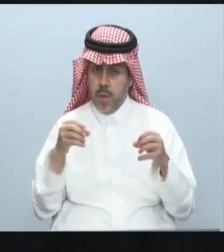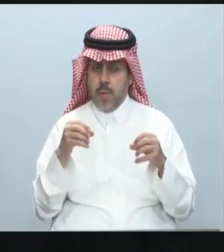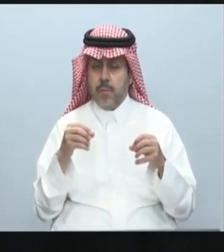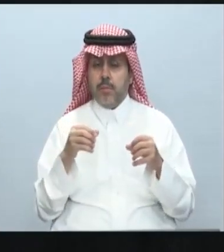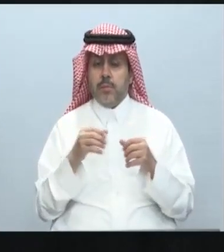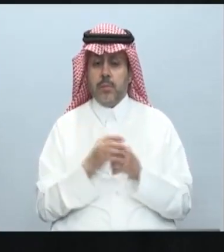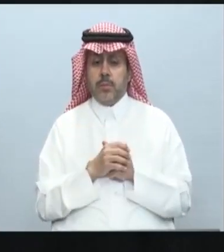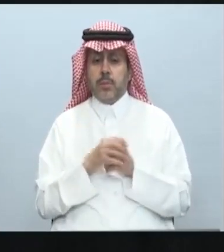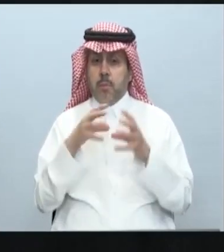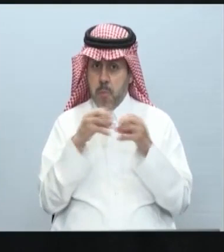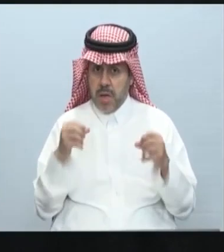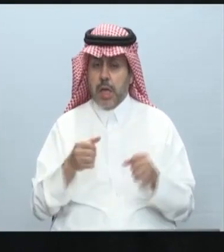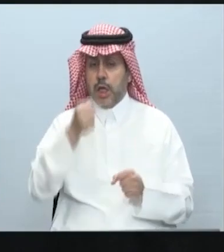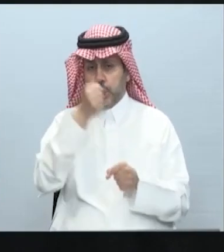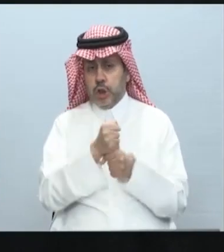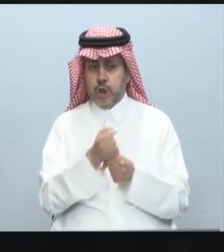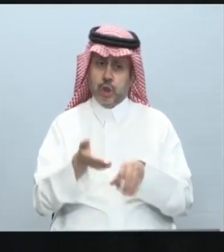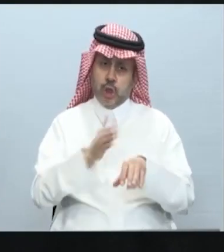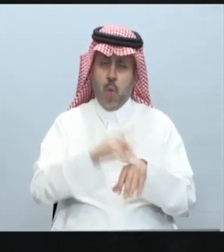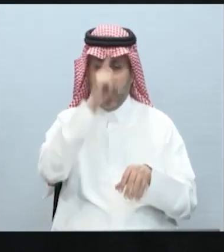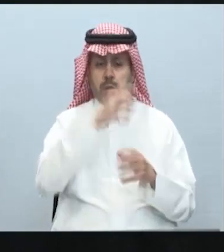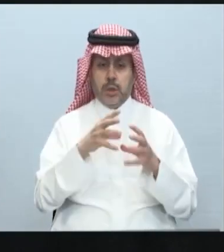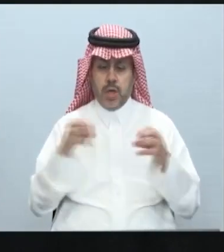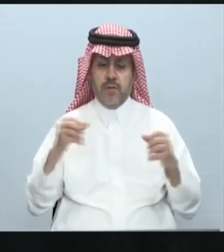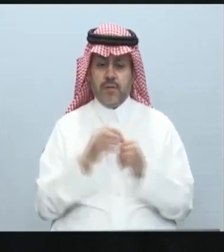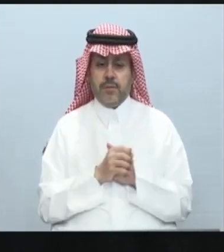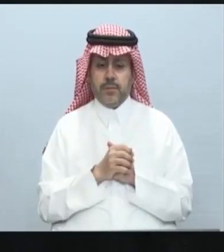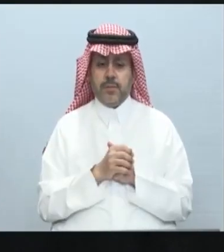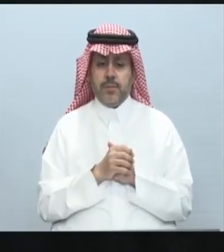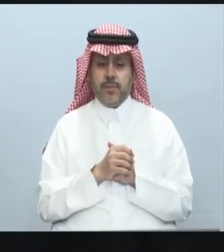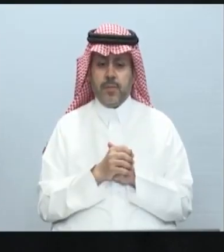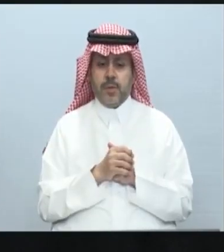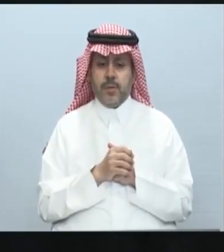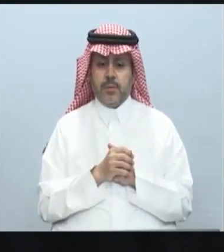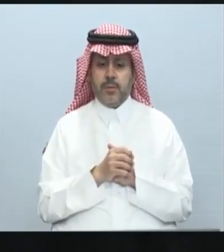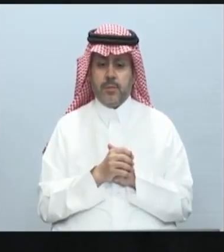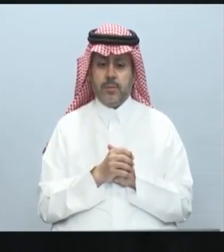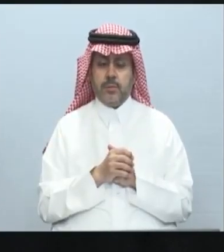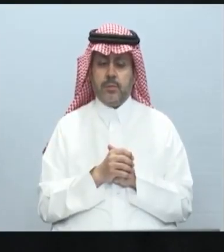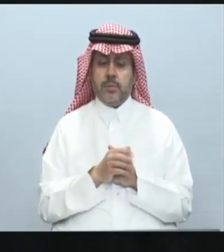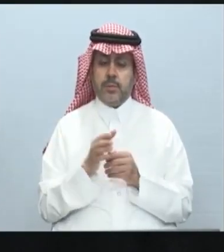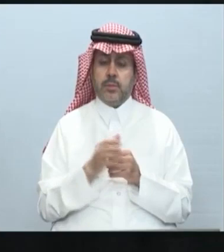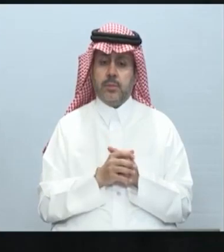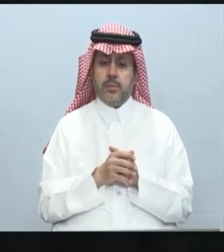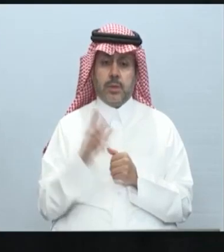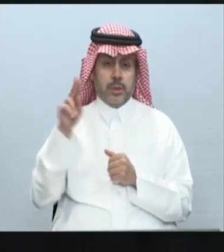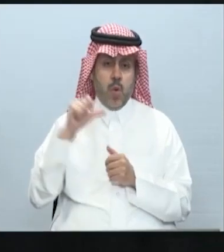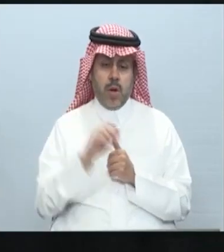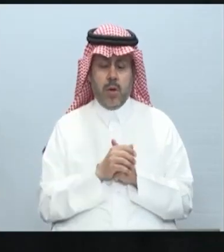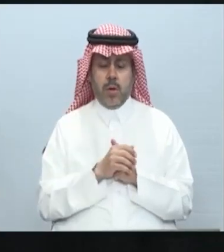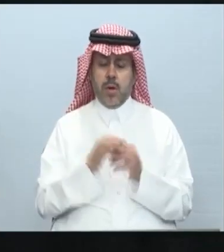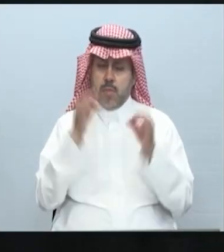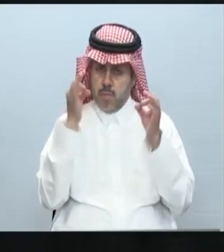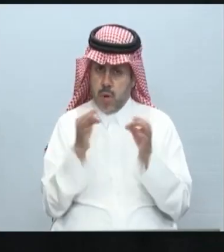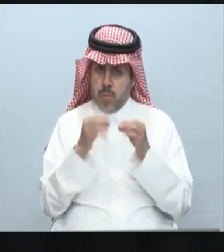اعتماد القلب على الله لكن لا بد نكمل التعريف فلو لم نكمل لاصبح تواكلا ولم يكن